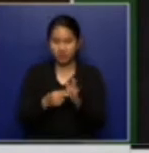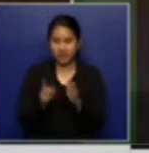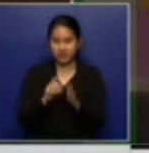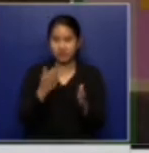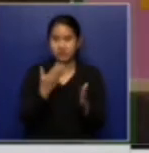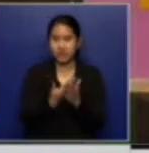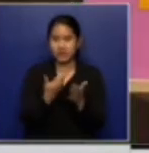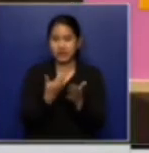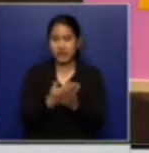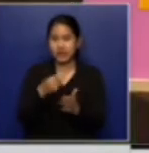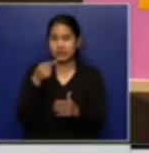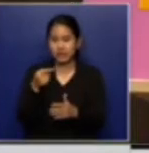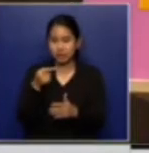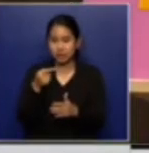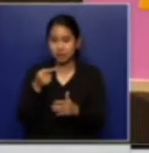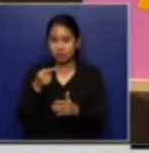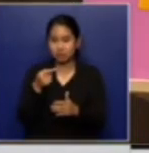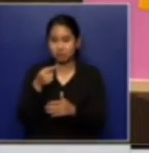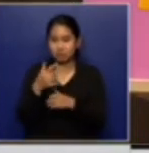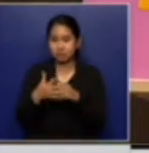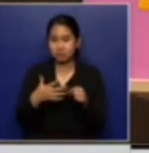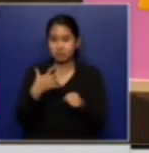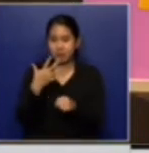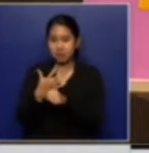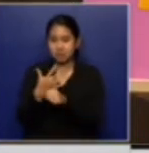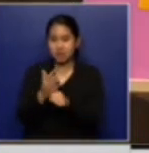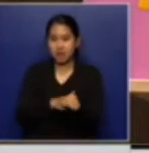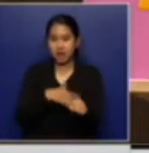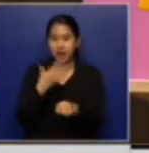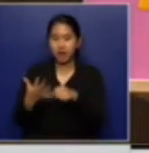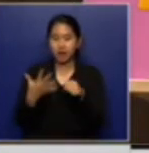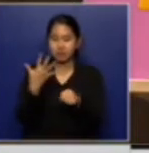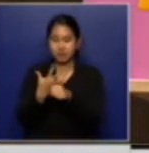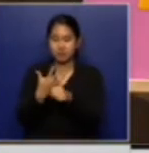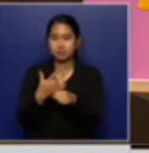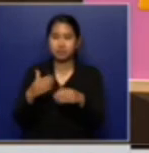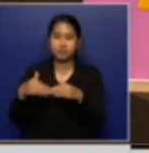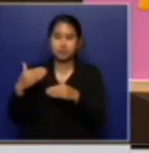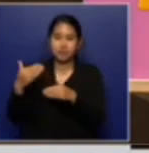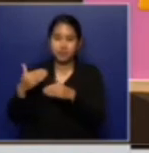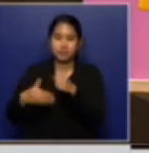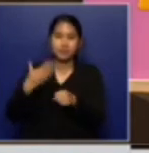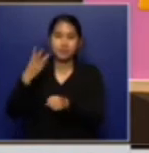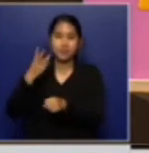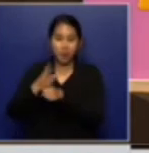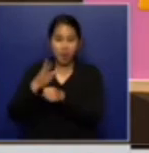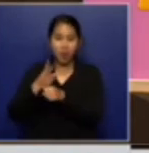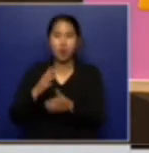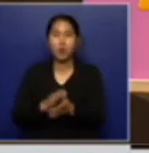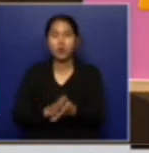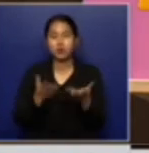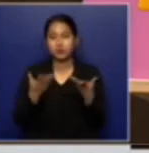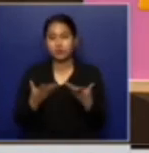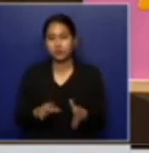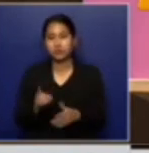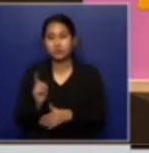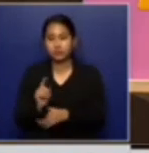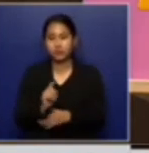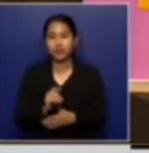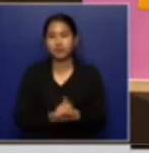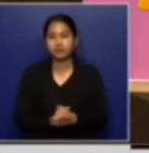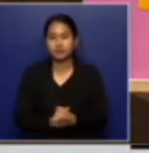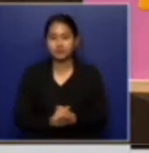บ5ปีซ้อนแล้วพอมาปีที่6เราย้อนหลังไปสัก3เดือนท่านประธานปรากฏ